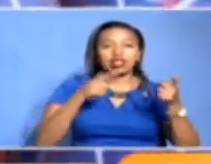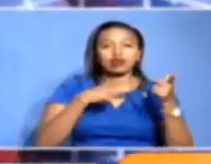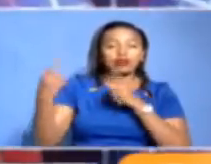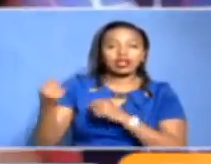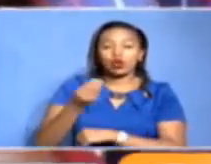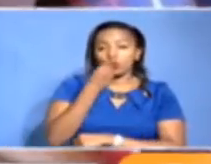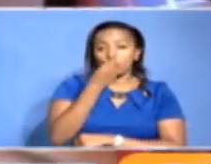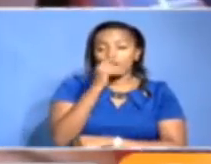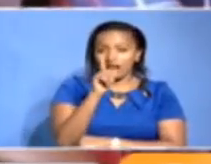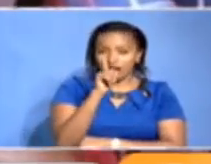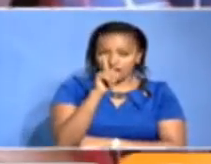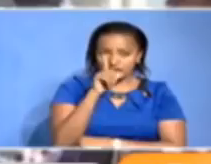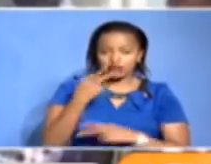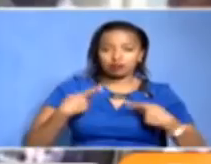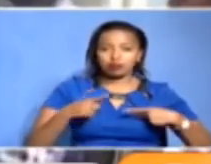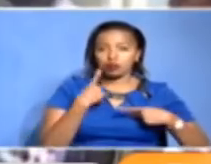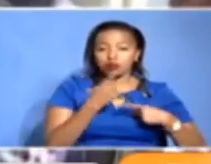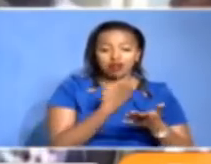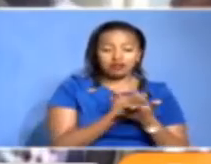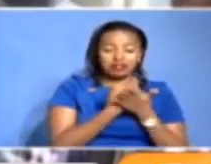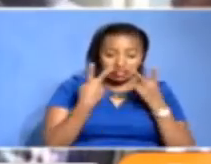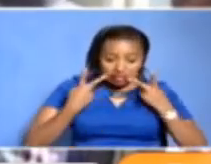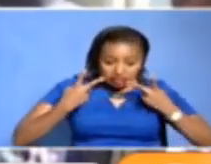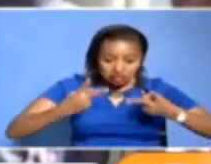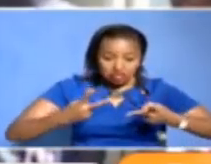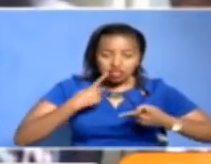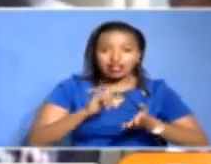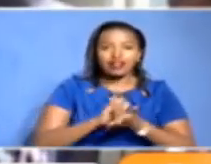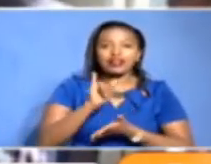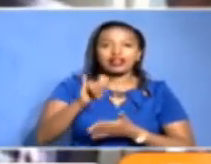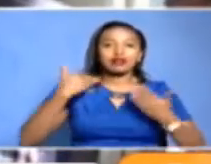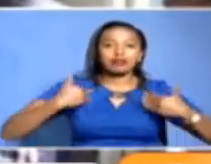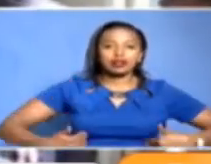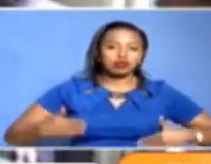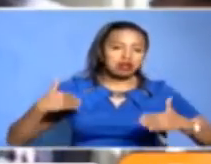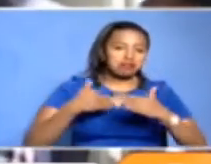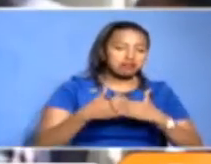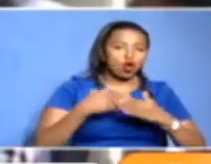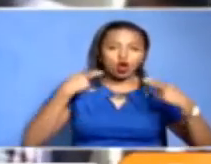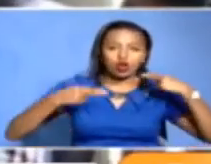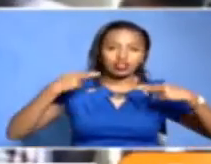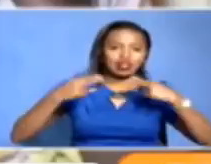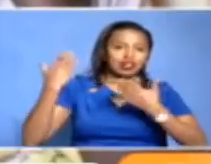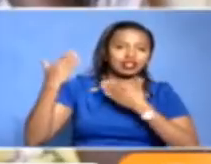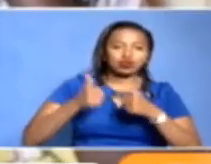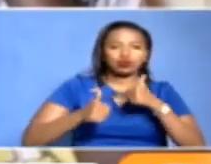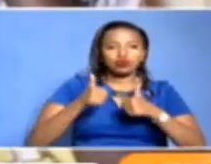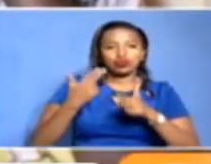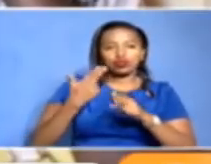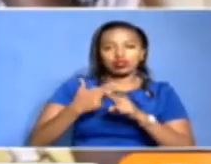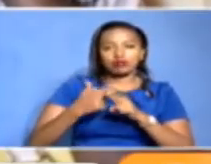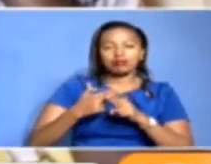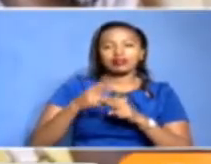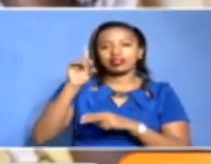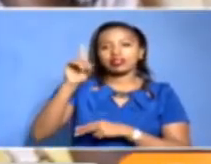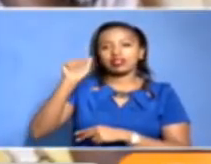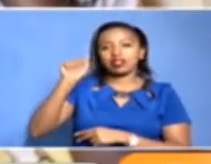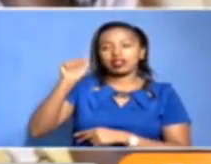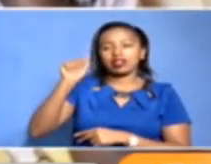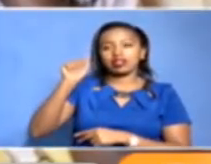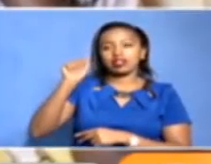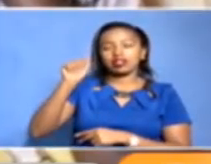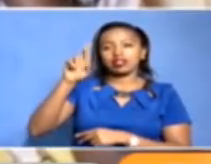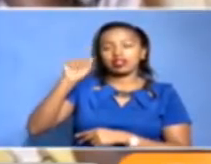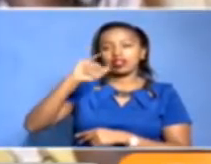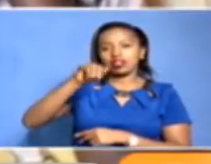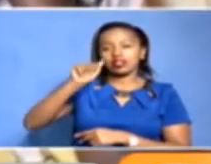mchana. Walioshuhudia kisa hicho wanasema kuwa mtu huyo alifika katika mkahawa huo unaofahamika kama daraja mbili na kuagiza